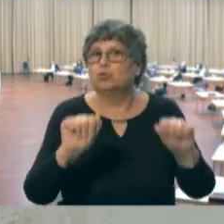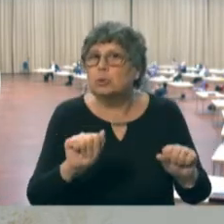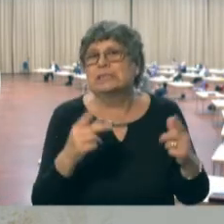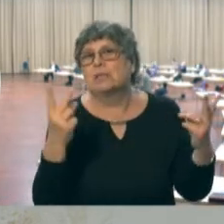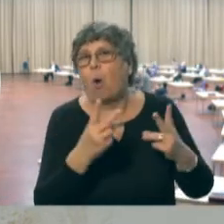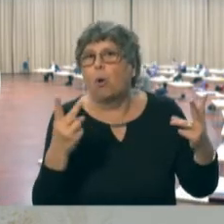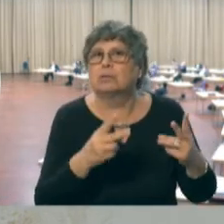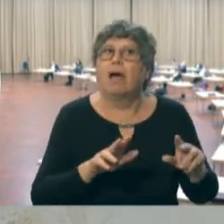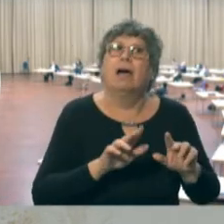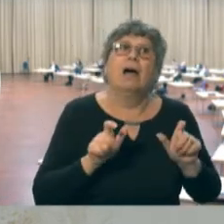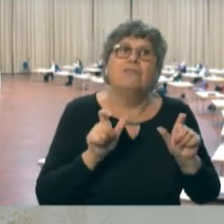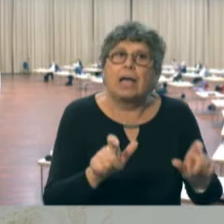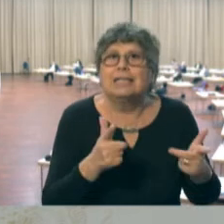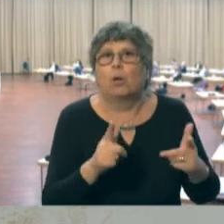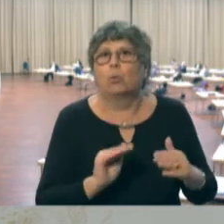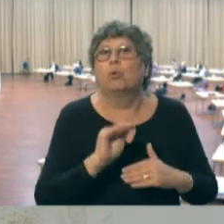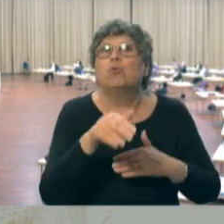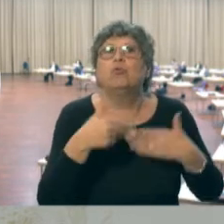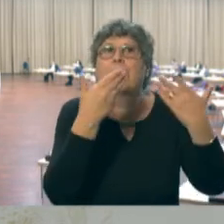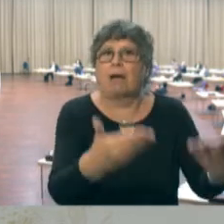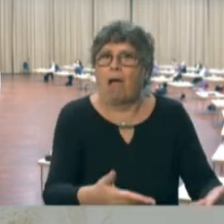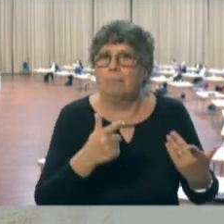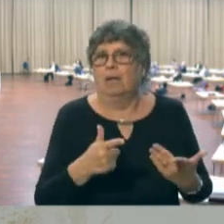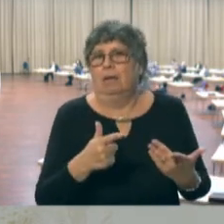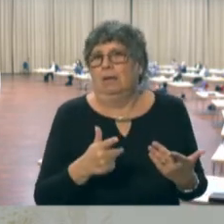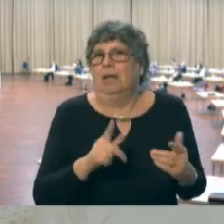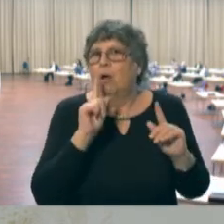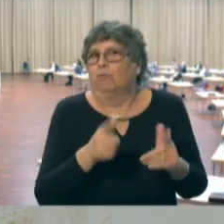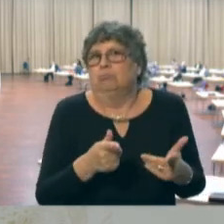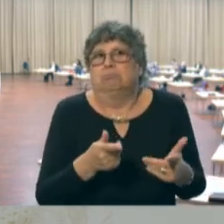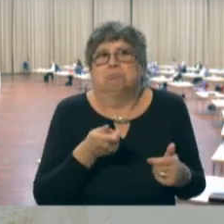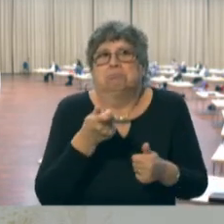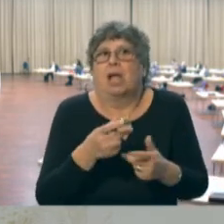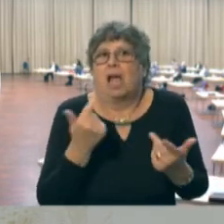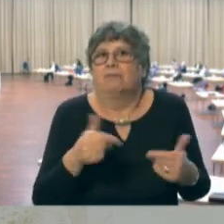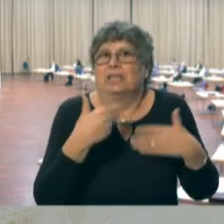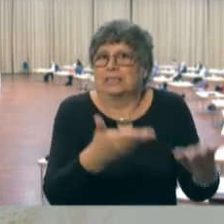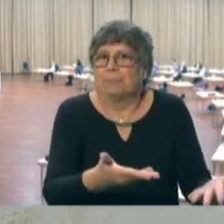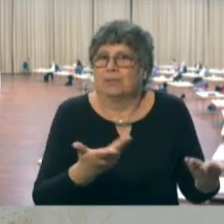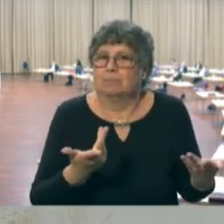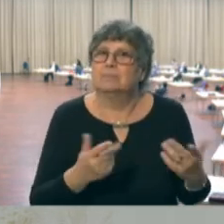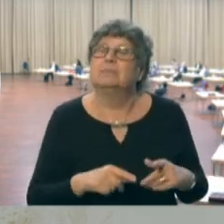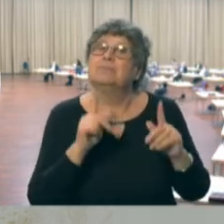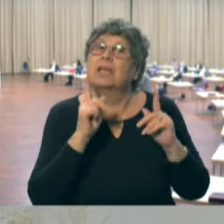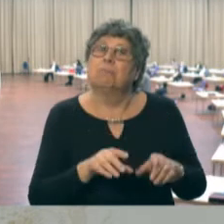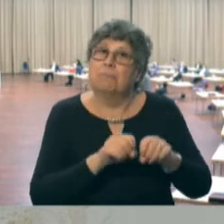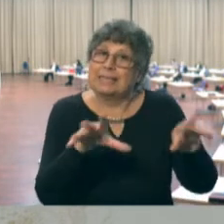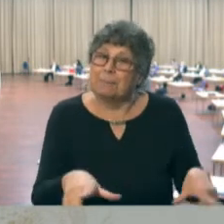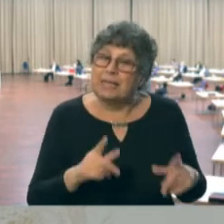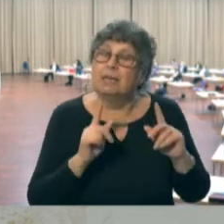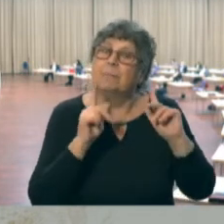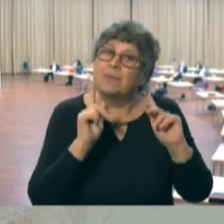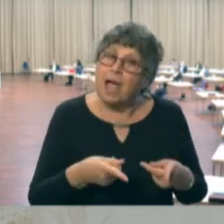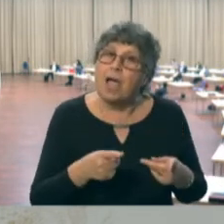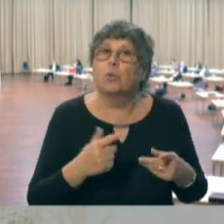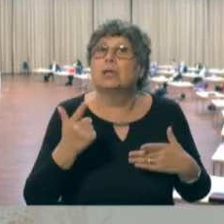zur Verhinderung einer Übergabe von Gegenständen erforderlich ist. Im Falle der Pandemie ist jedoch auf die generelle Nutzung einer